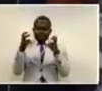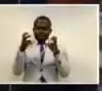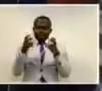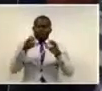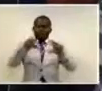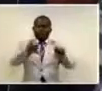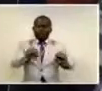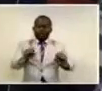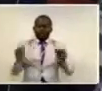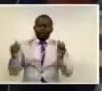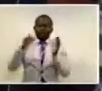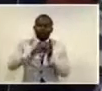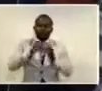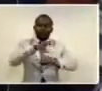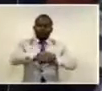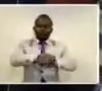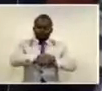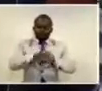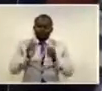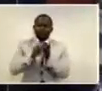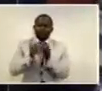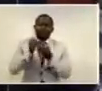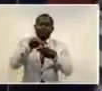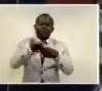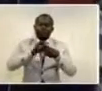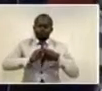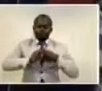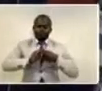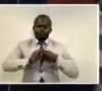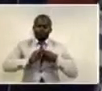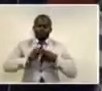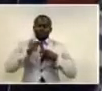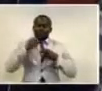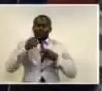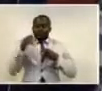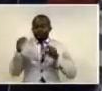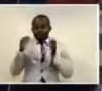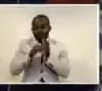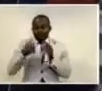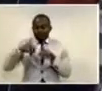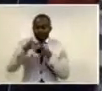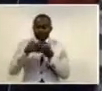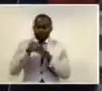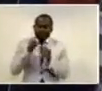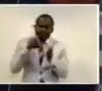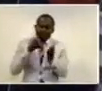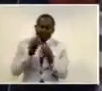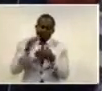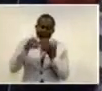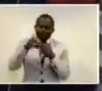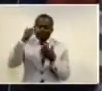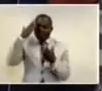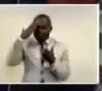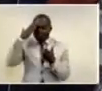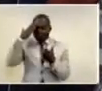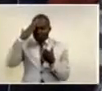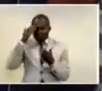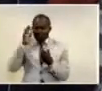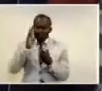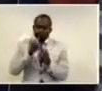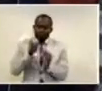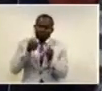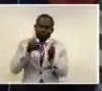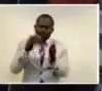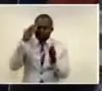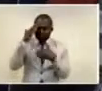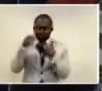izo ngwate yongeye kuzifatiraho iyindi nguzanyo. Ubwo twavuga ngo turagikurikirana, turakimenye, turagikurikirana